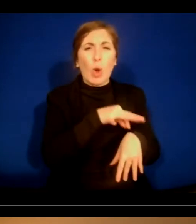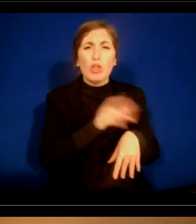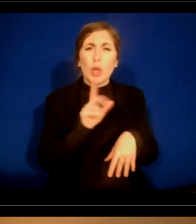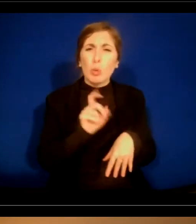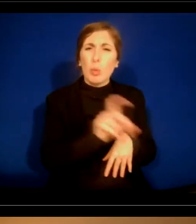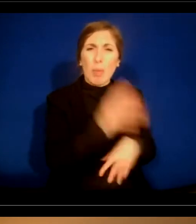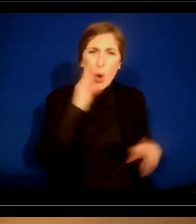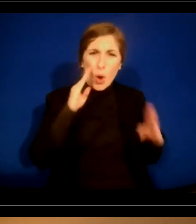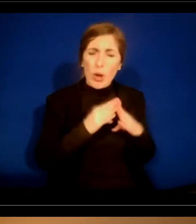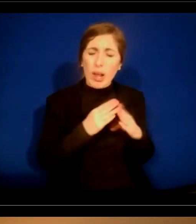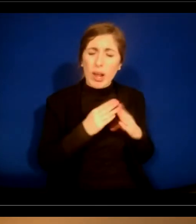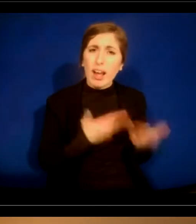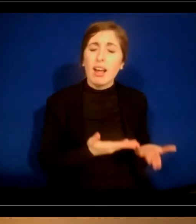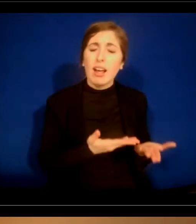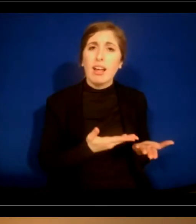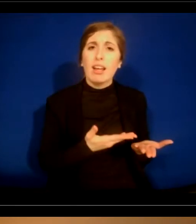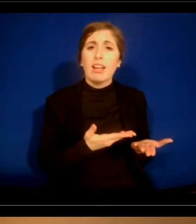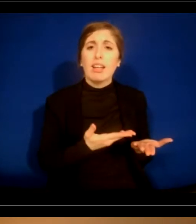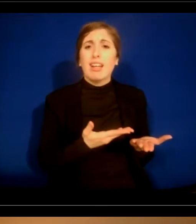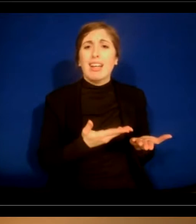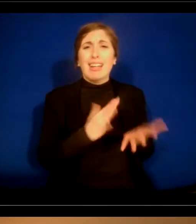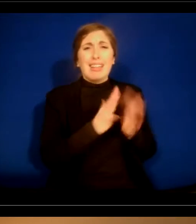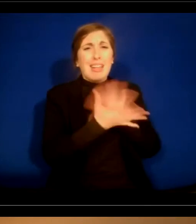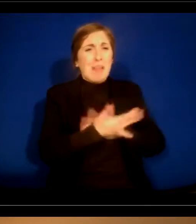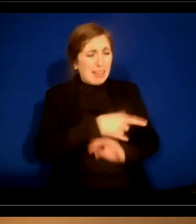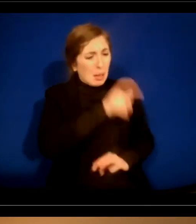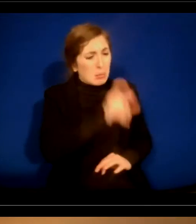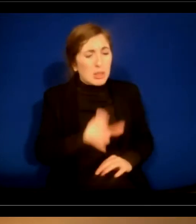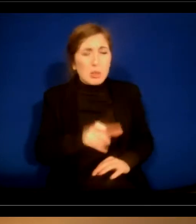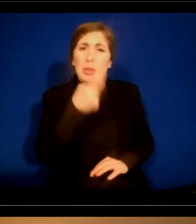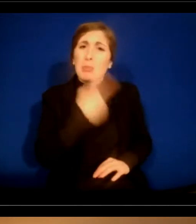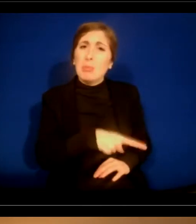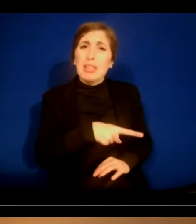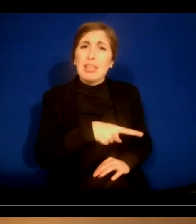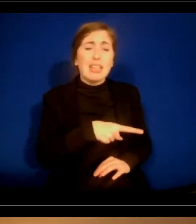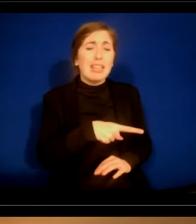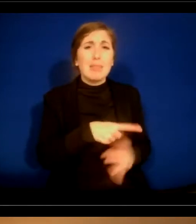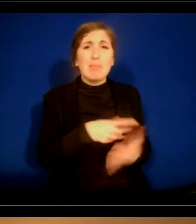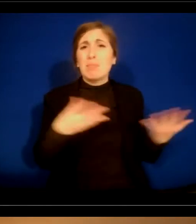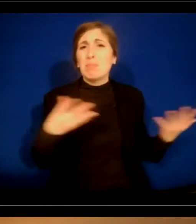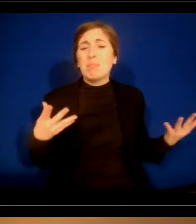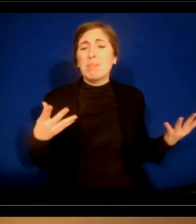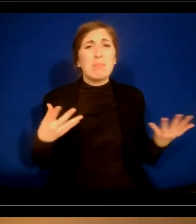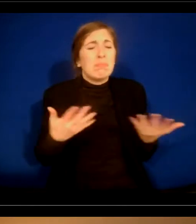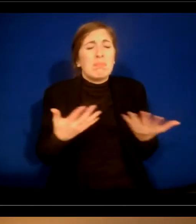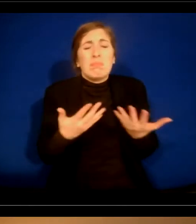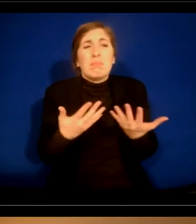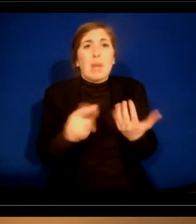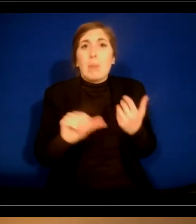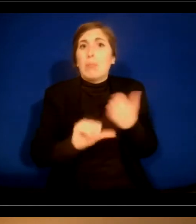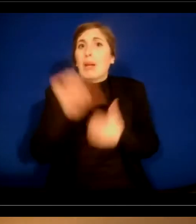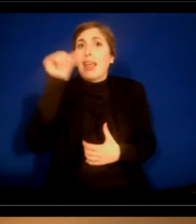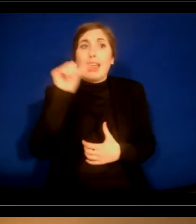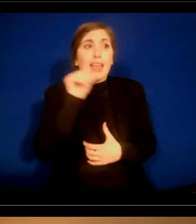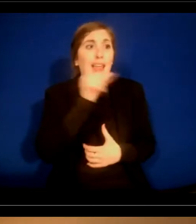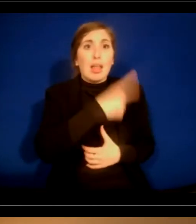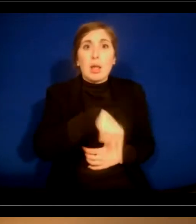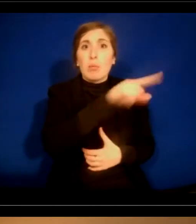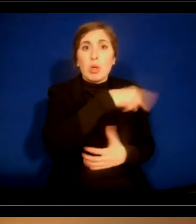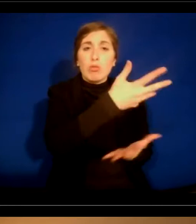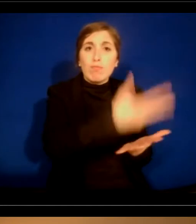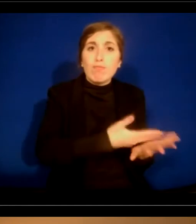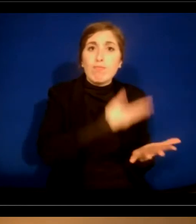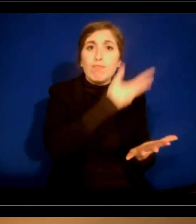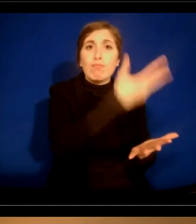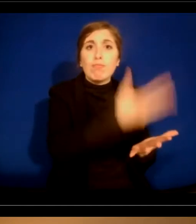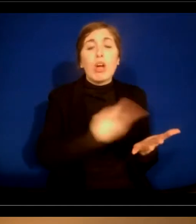tumorale, si sono ritrovate la prima cosa che mi hanno detto, insomma, che abbiamo deciso insieme allo